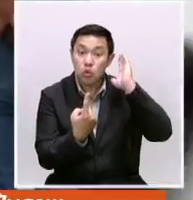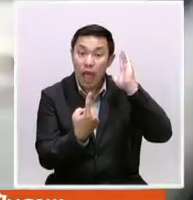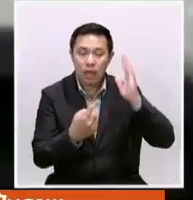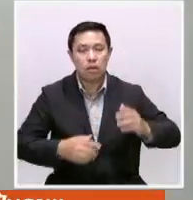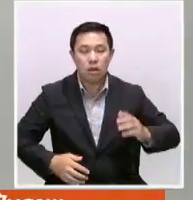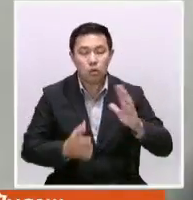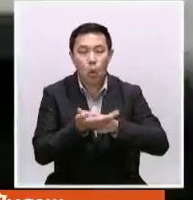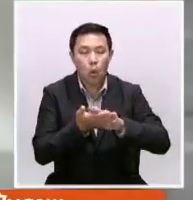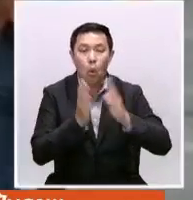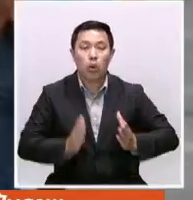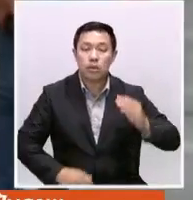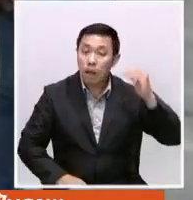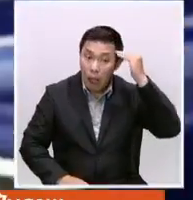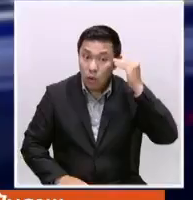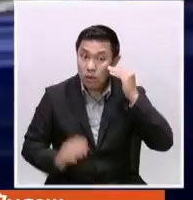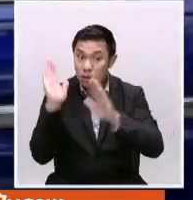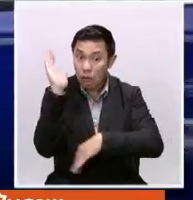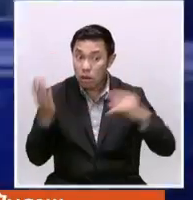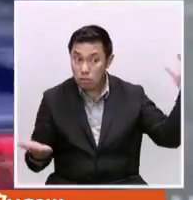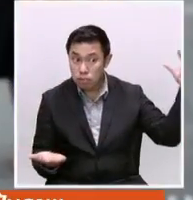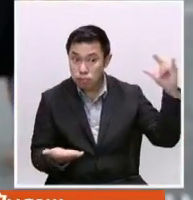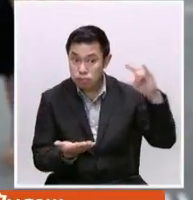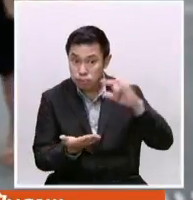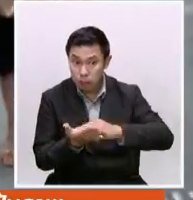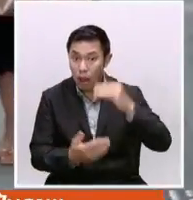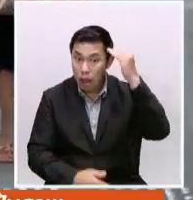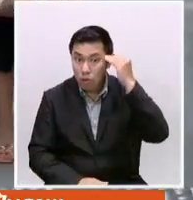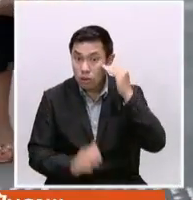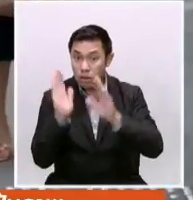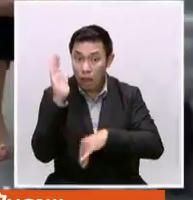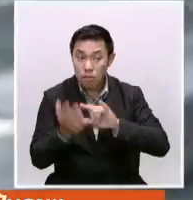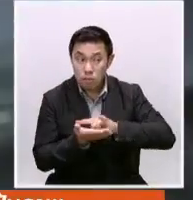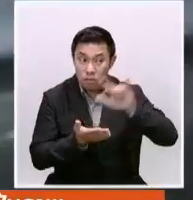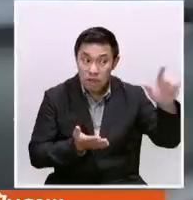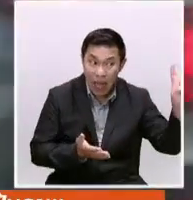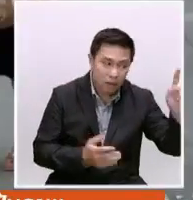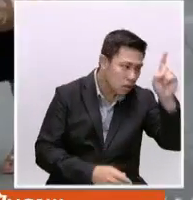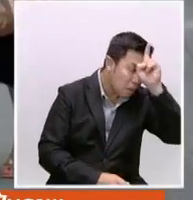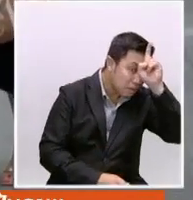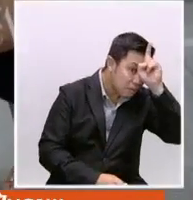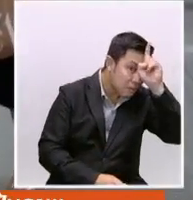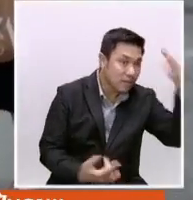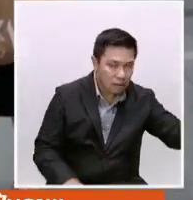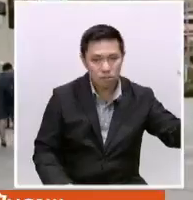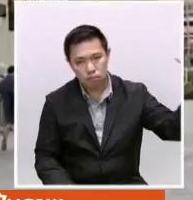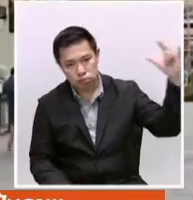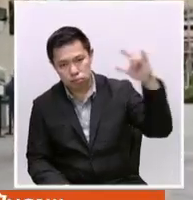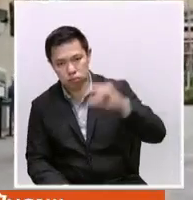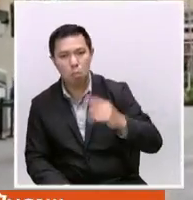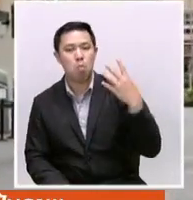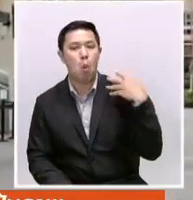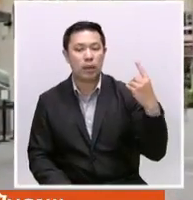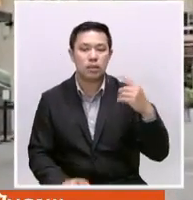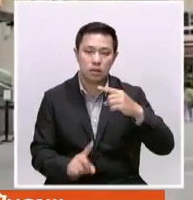หลีใต้เองแสดงอาการเมื่อเขาเดินทางกลับเข้ามาที่ประเทศหลังจากไปที่เยอรมนีมานะครับก็คือกลับมาที่ประเทศเนี่ยเมื่อวาน